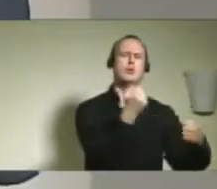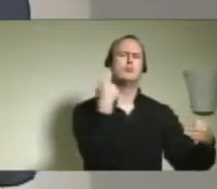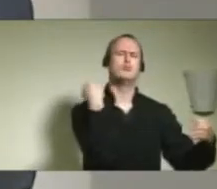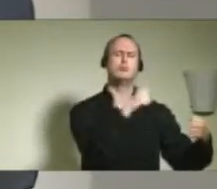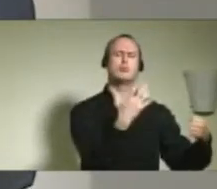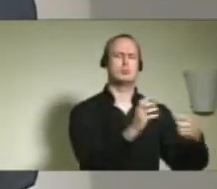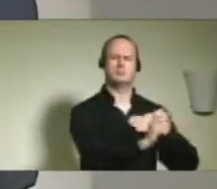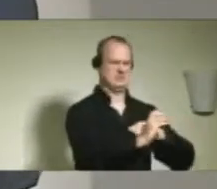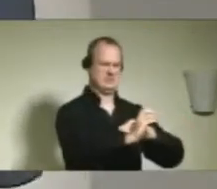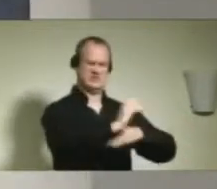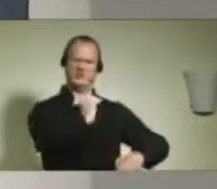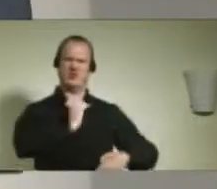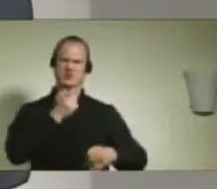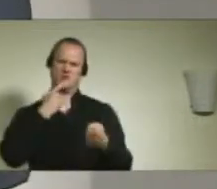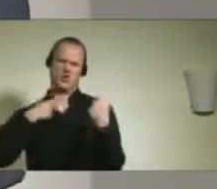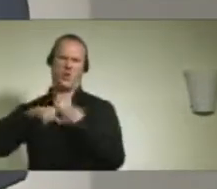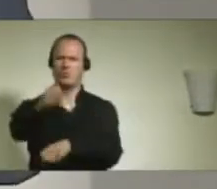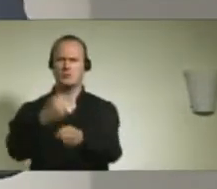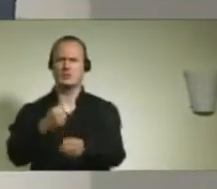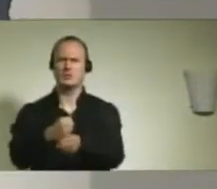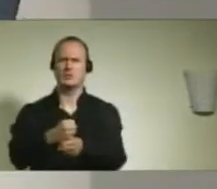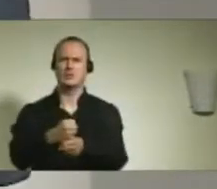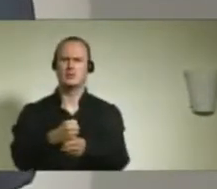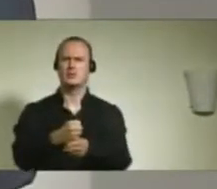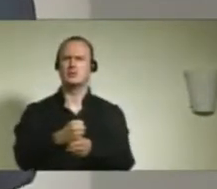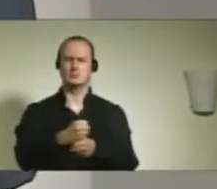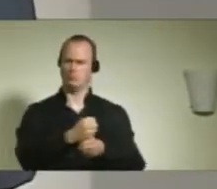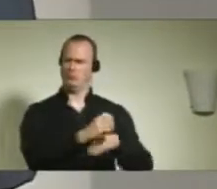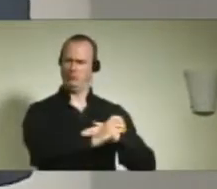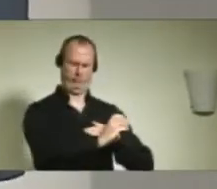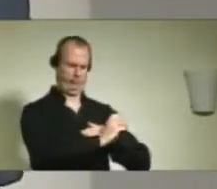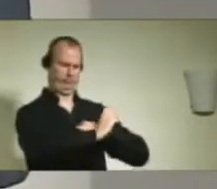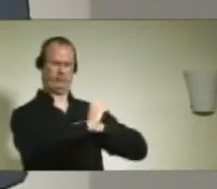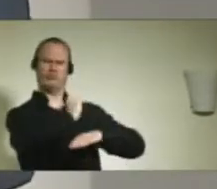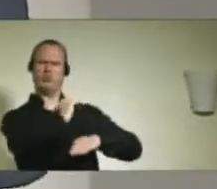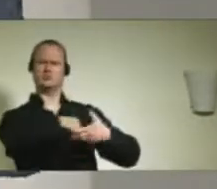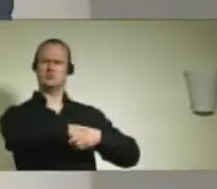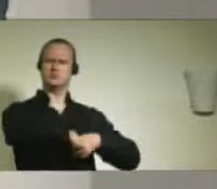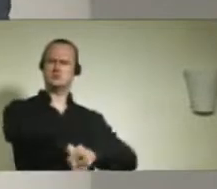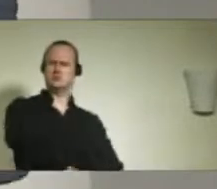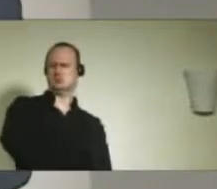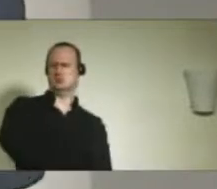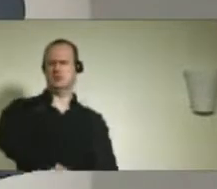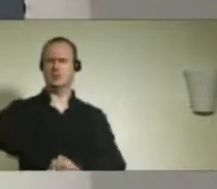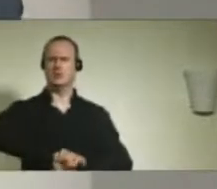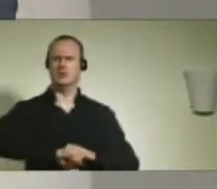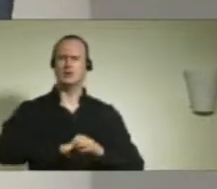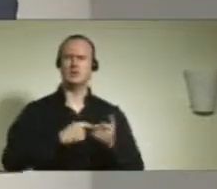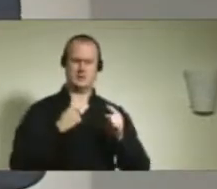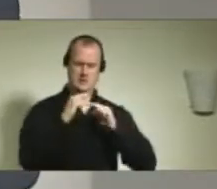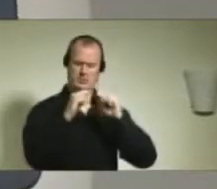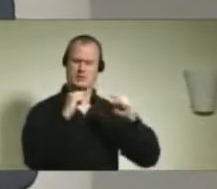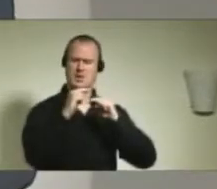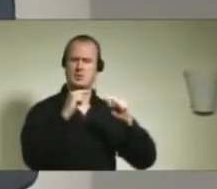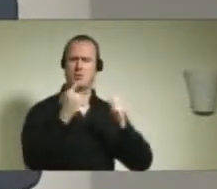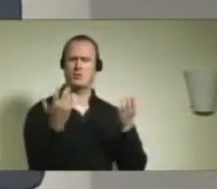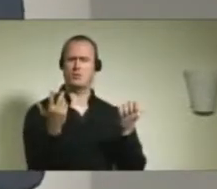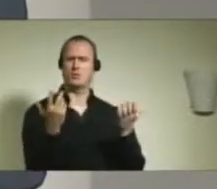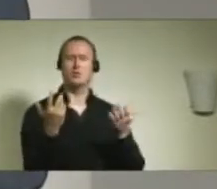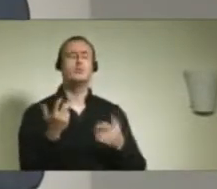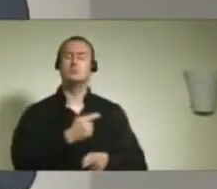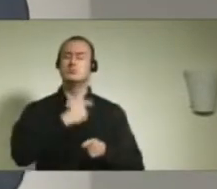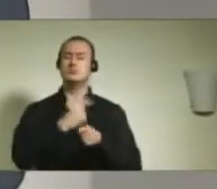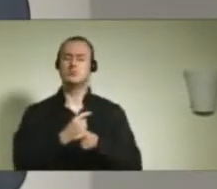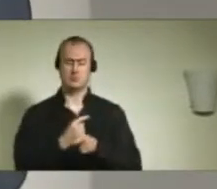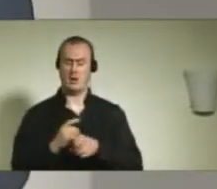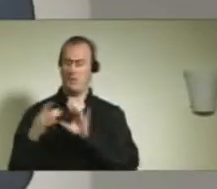au travail et nous forcer à continuer d'une certaine façon une négociation sur laquelle nos membres